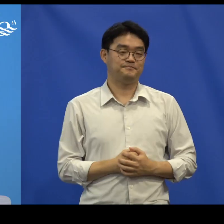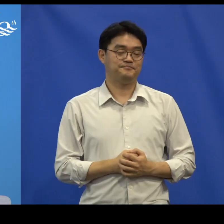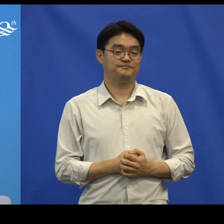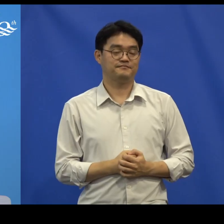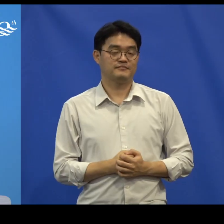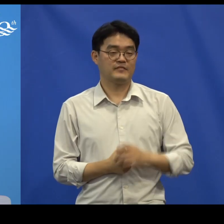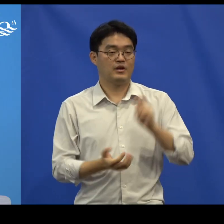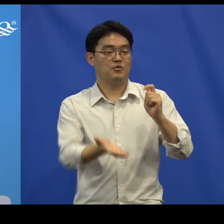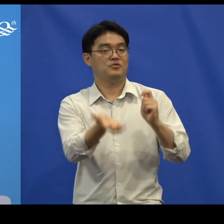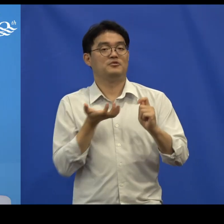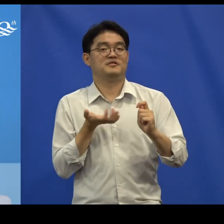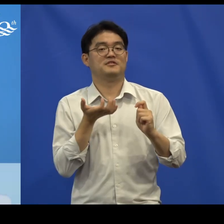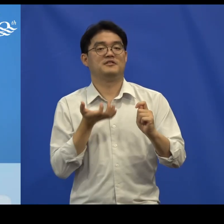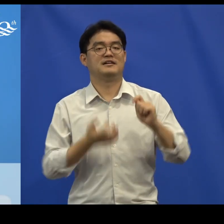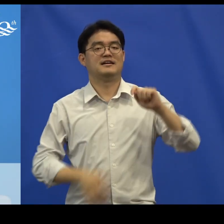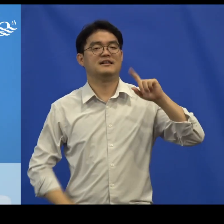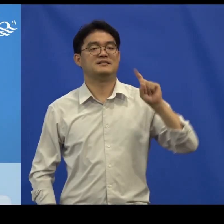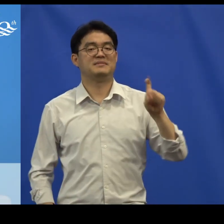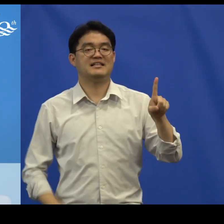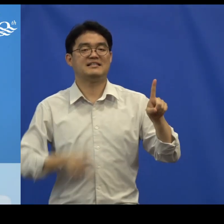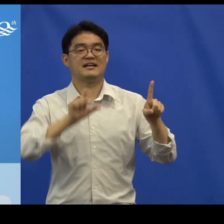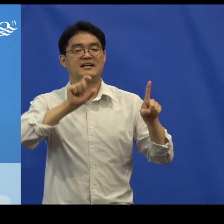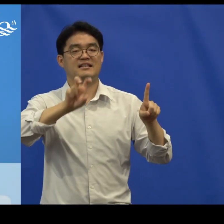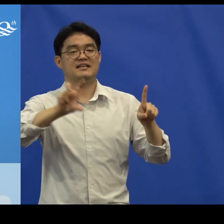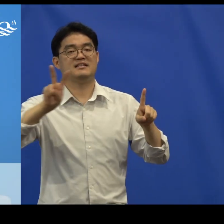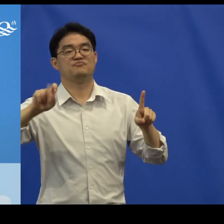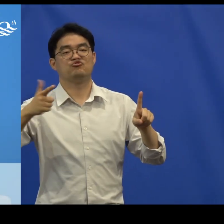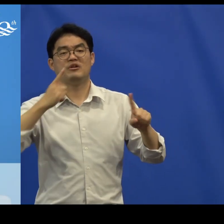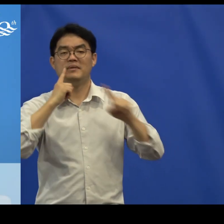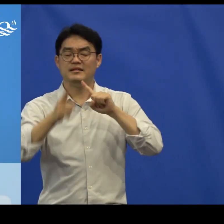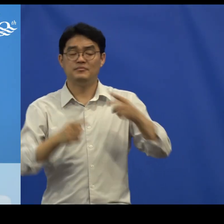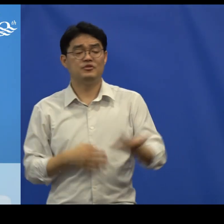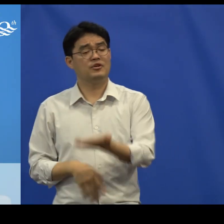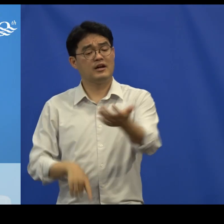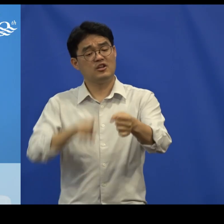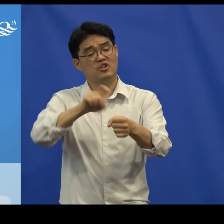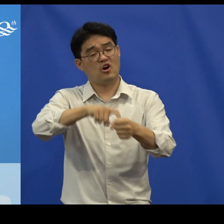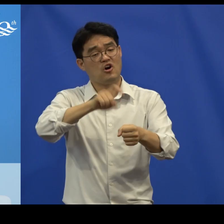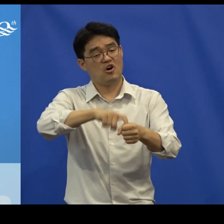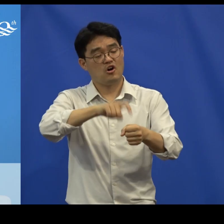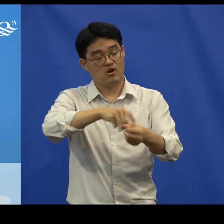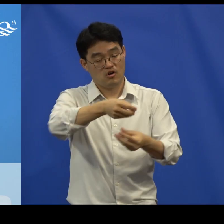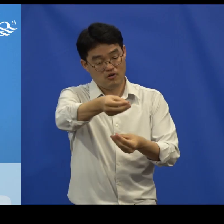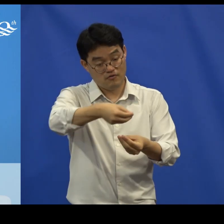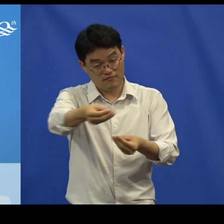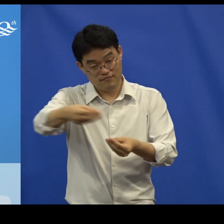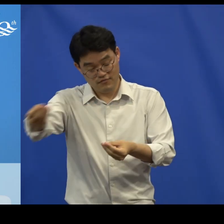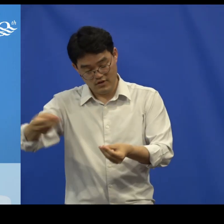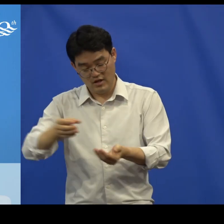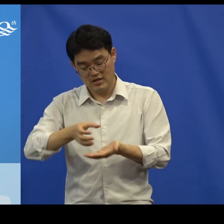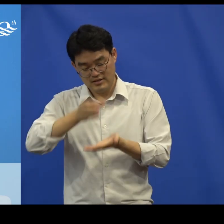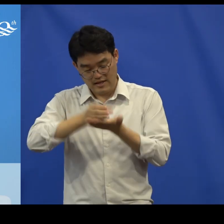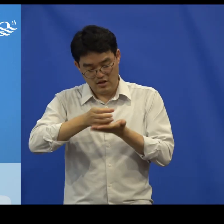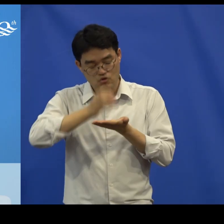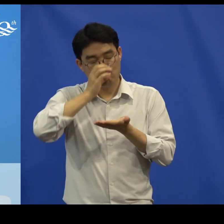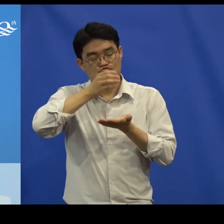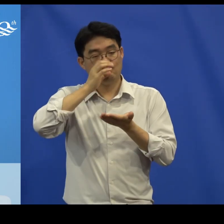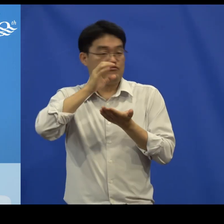고린도전서 11장 26절에 보면 너희가 이 떡을 먹으며 이 잔을 마실 때마다 주의 죽으심을 그가 오실 때까지 전하는